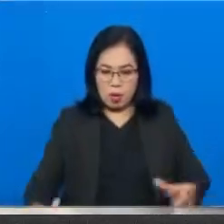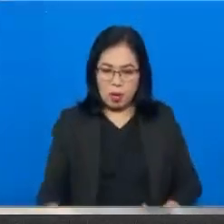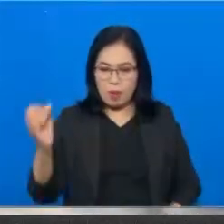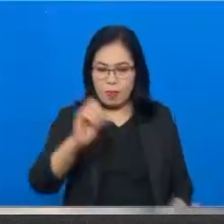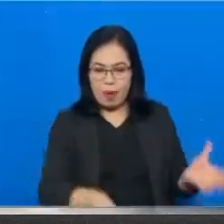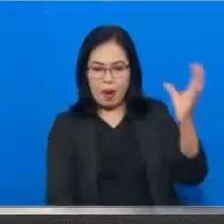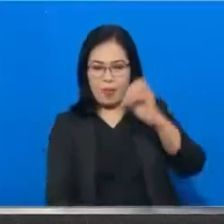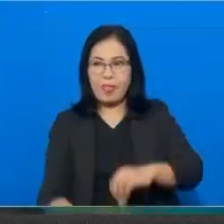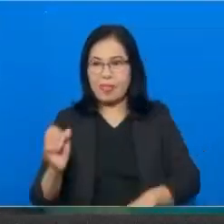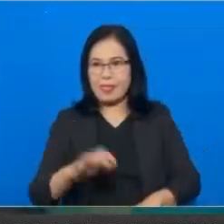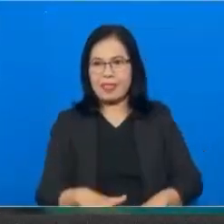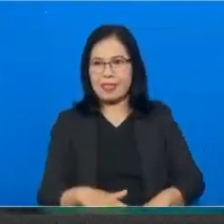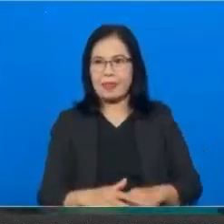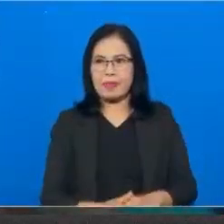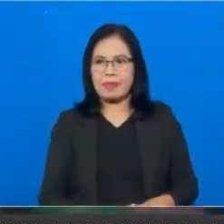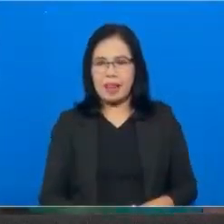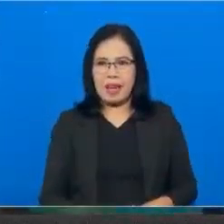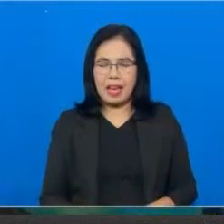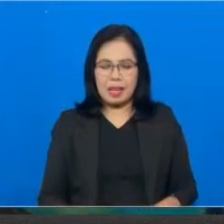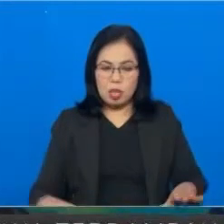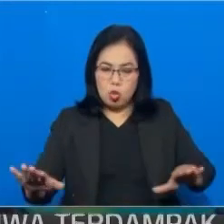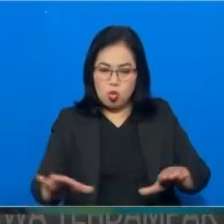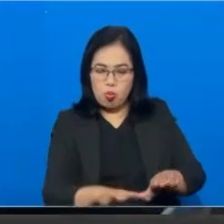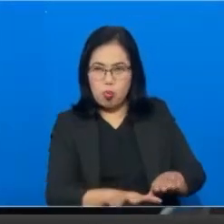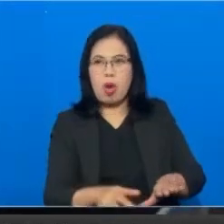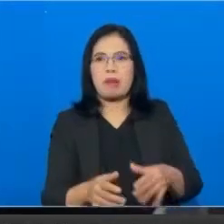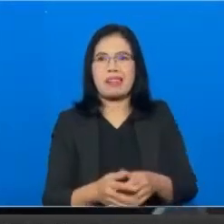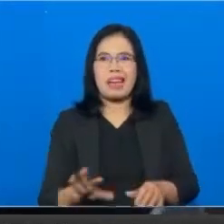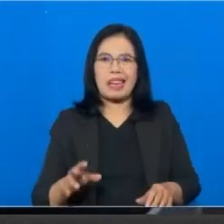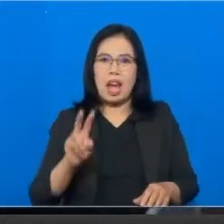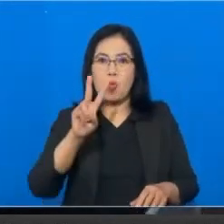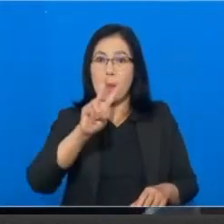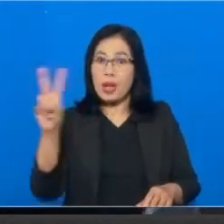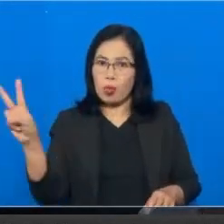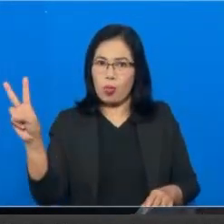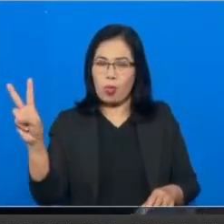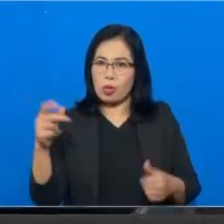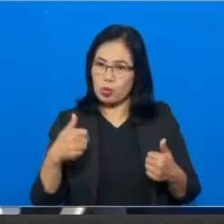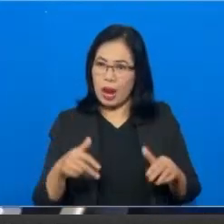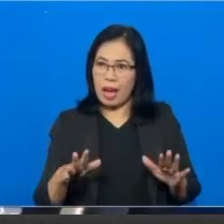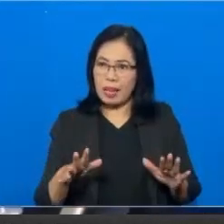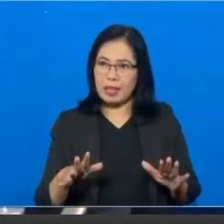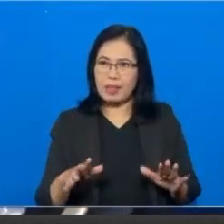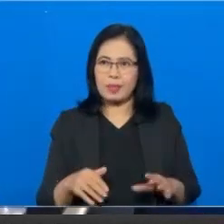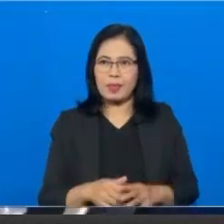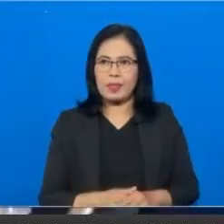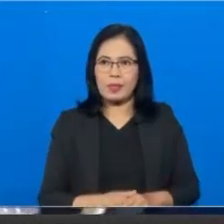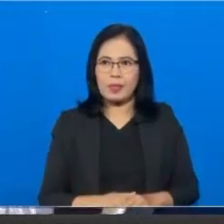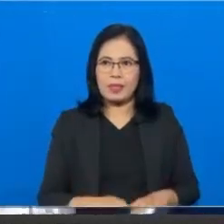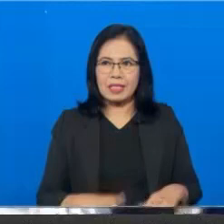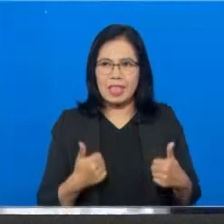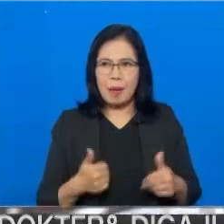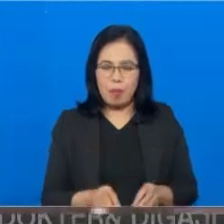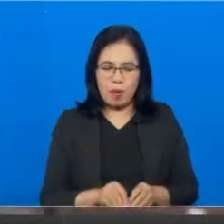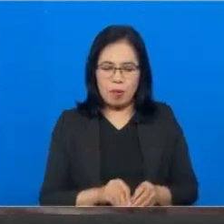kelinci. Proses fermentasi ini membutuhkan waktu selama 2 minggu. Setelah itu, mol siap untuk diaplikasikan ke